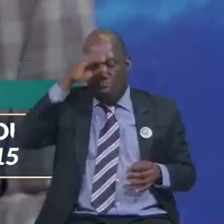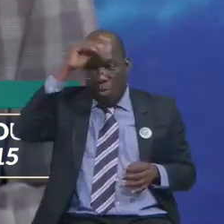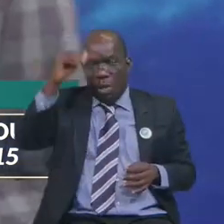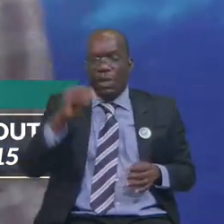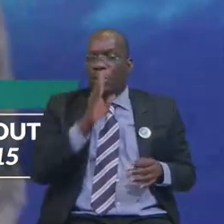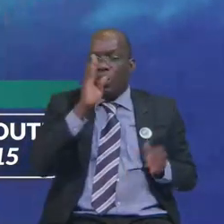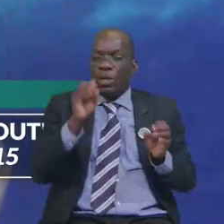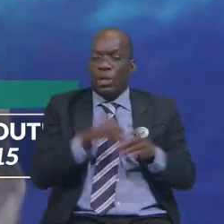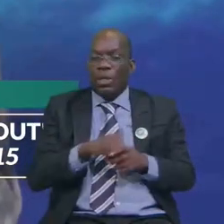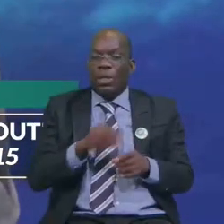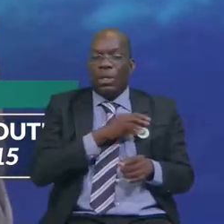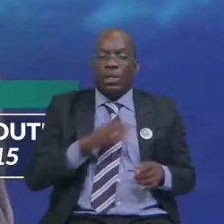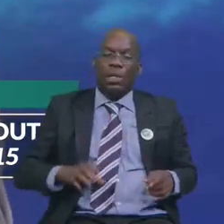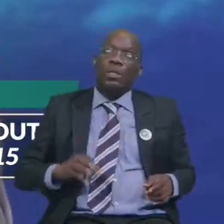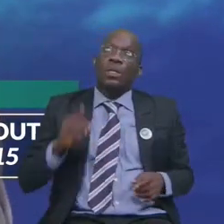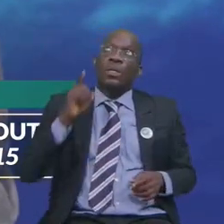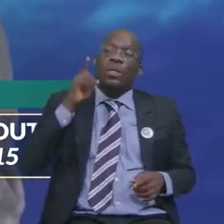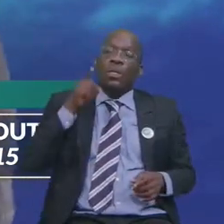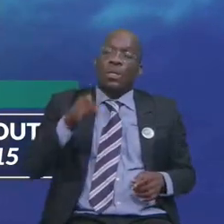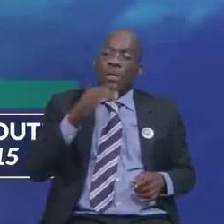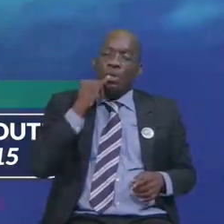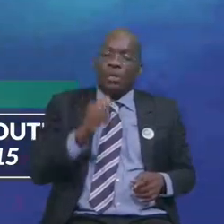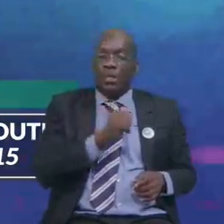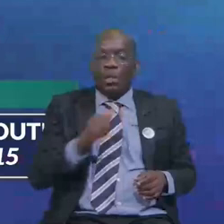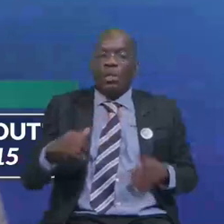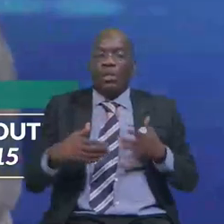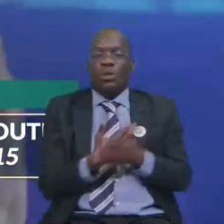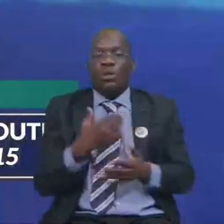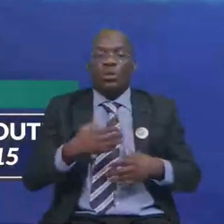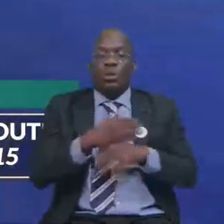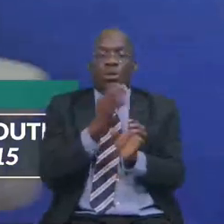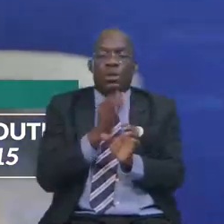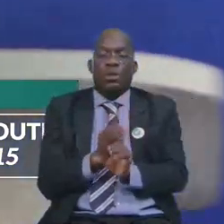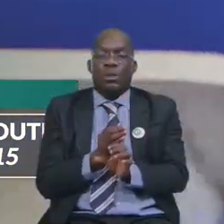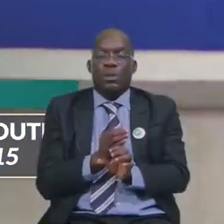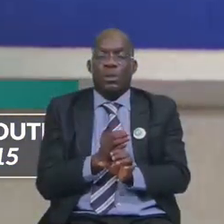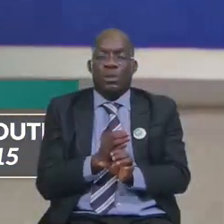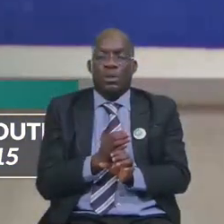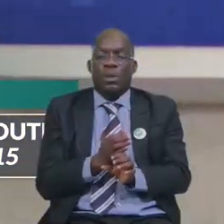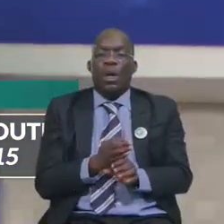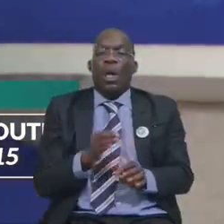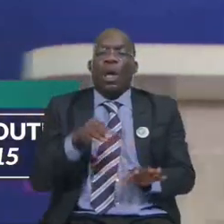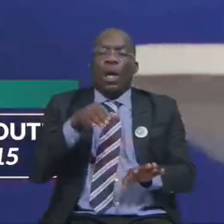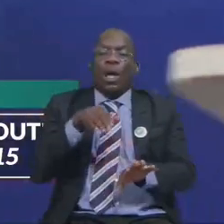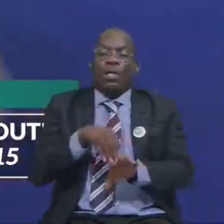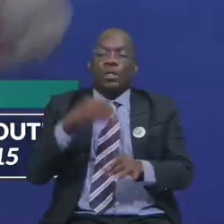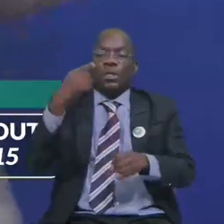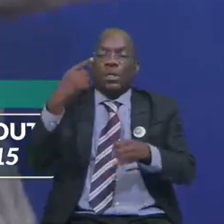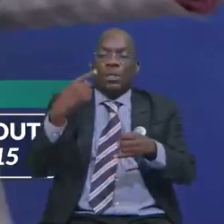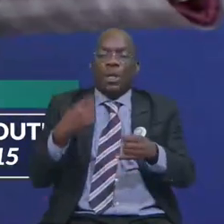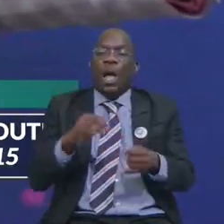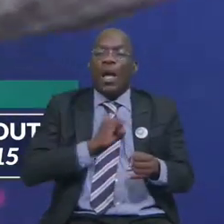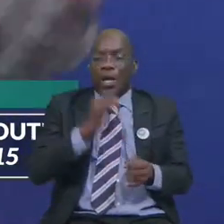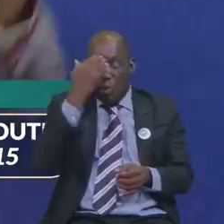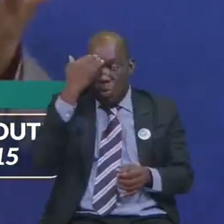création il est une nouvelle créature en réalité j'ai quelque chose le nouveau est